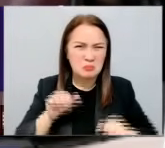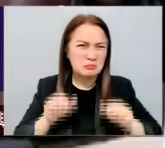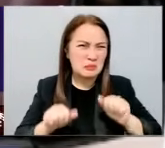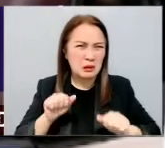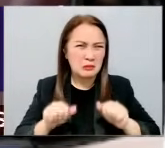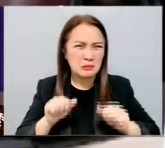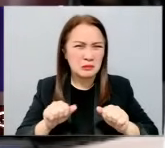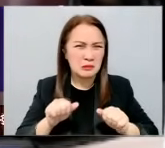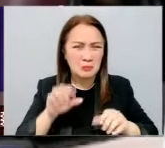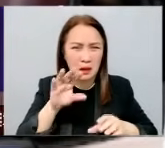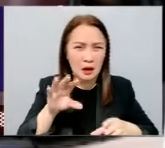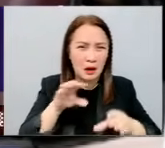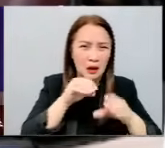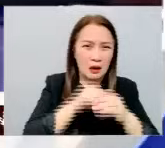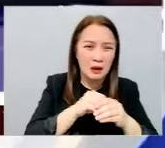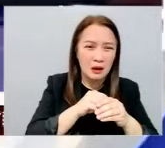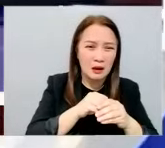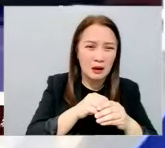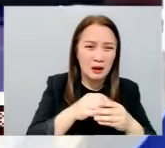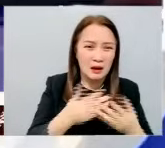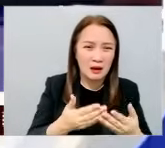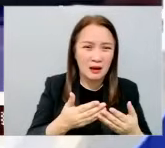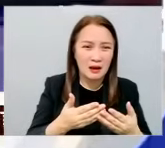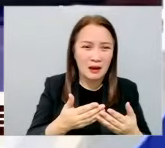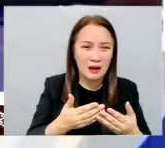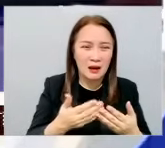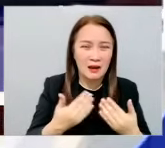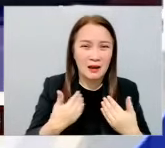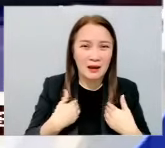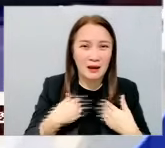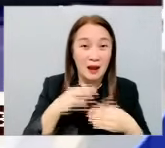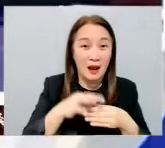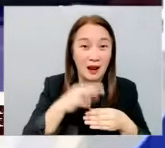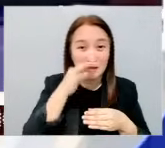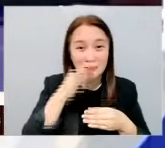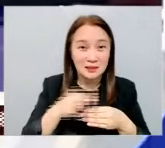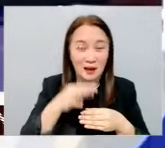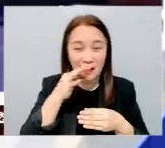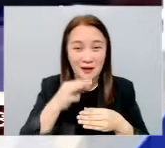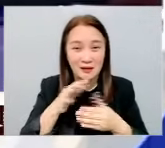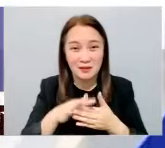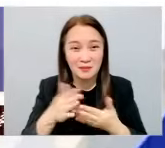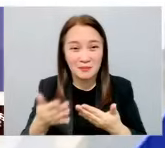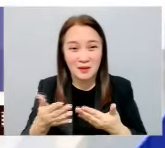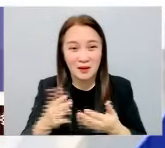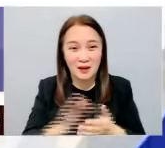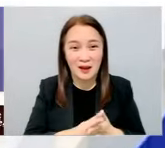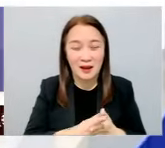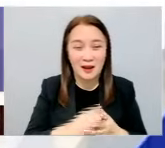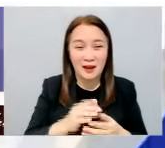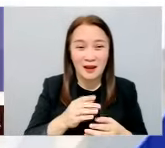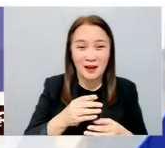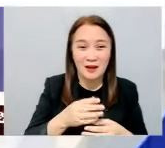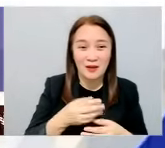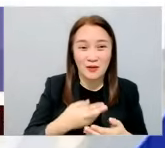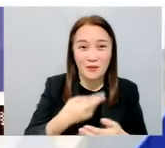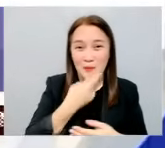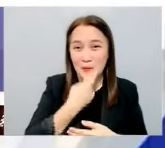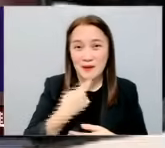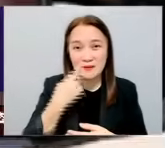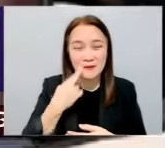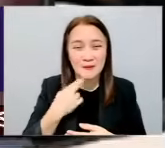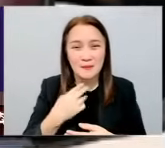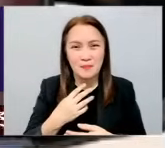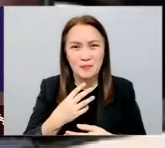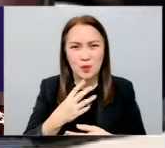pangalan ng ca at dahil diyan gustong paimbestigahan ng kongresista kungo ba si Mary Grace